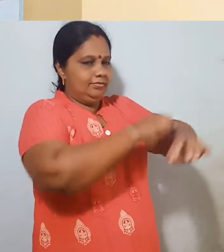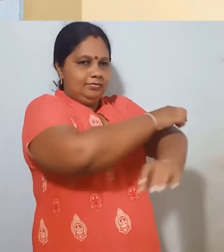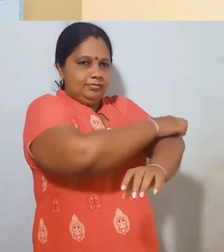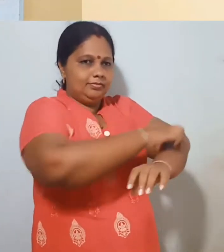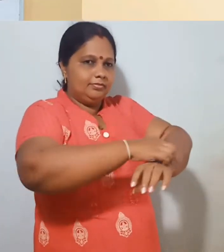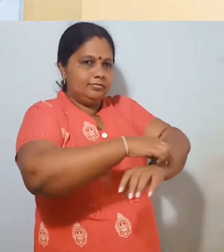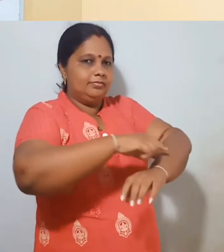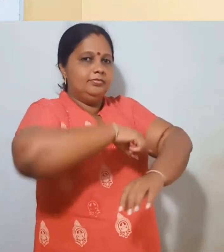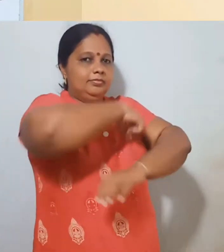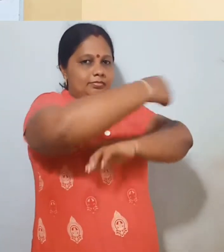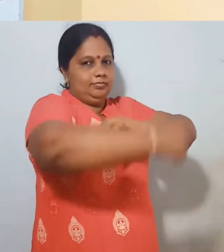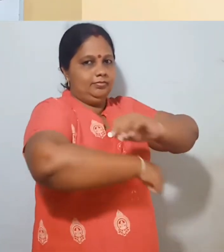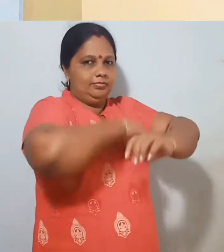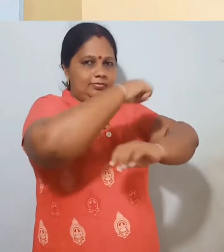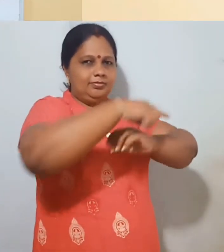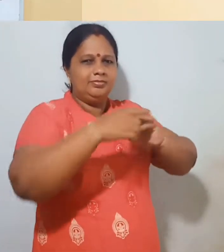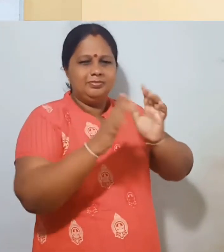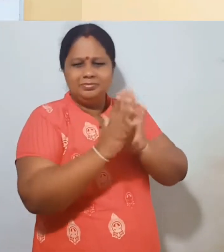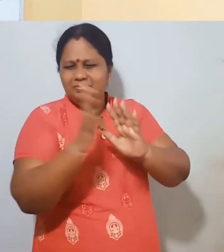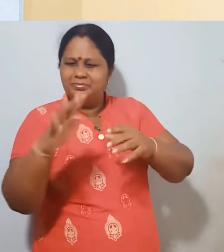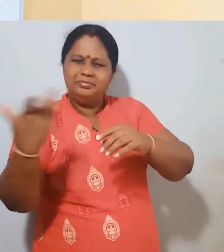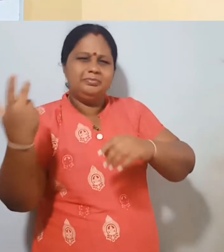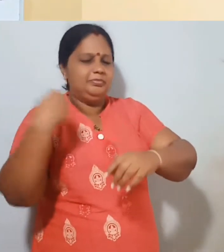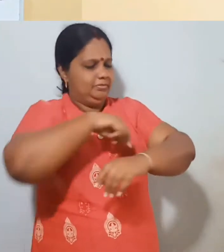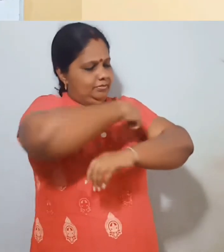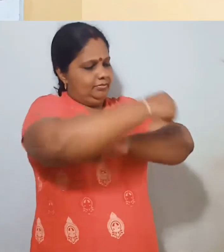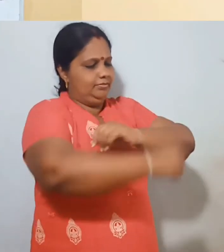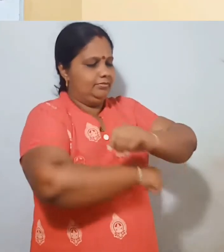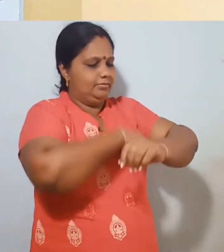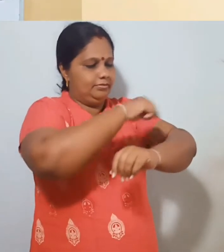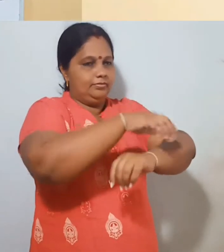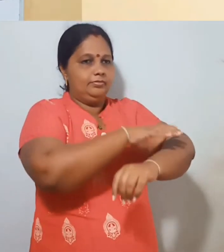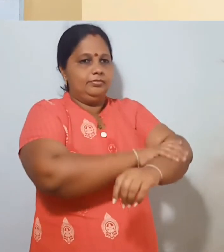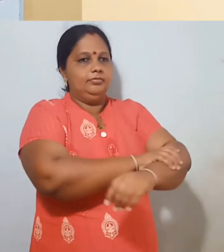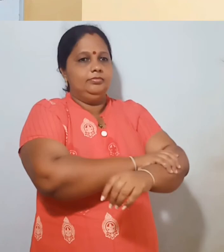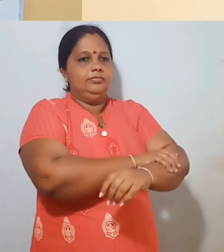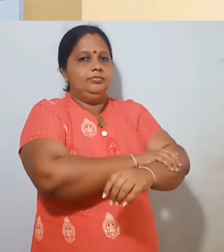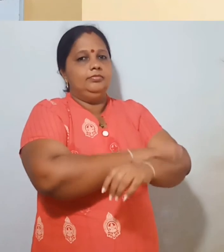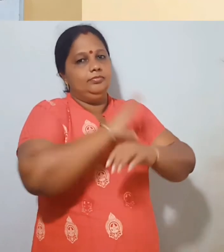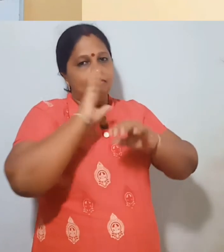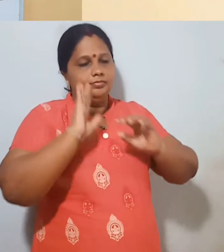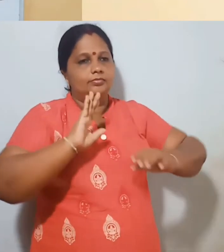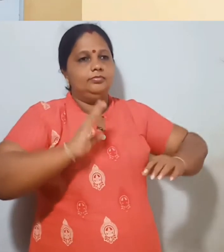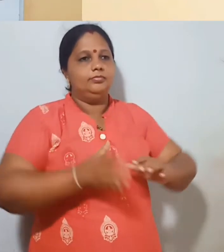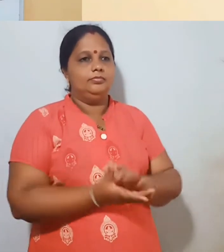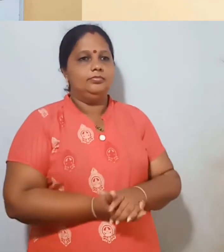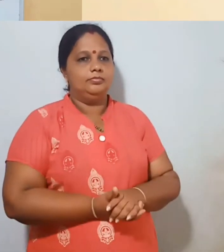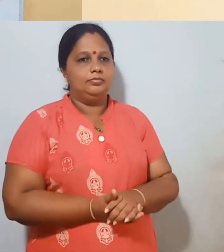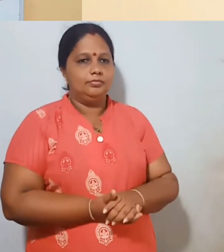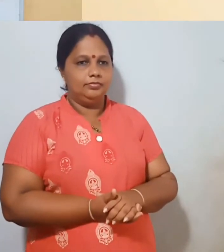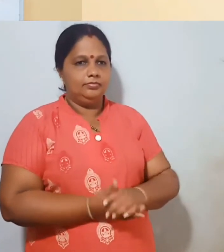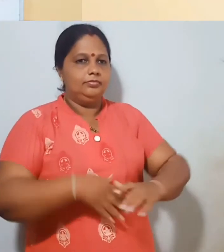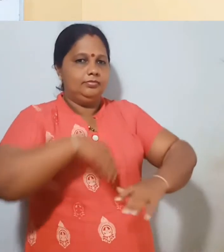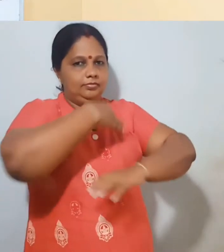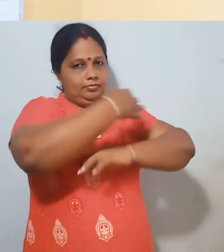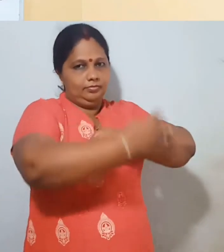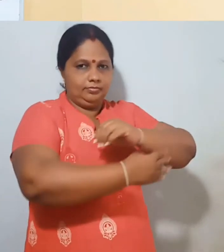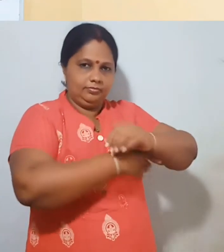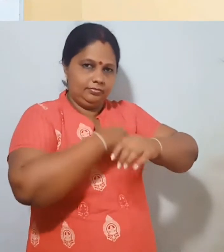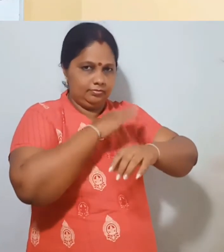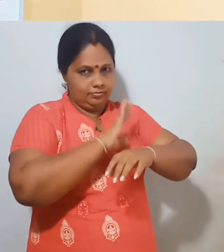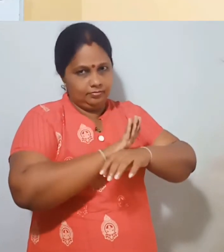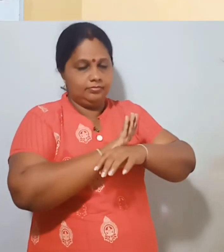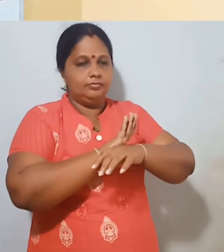துண்டு மேல துண்டு வச்சு உங்களுக்கு கிடைக்கிற ஒரு சாமானால் இதை கட்டி விட்டமாக இருந்தால், இந்த உதாரணத்துக்கு இந்த படத்தை பார்க்கலாம். ரைட்?